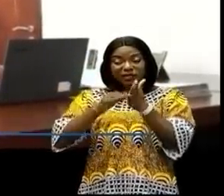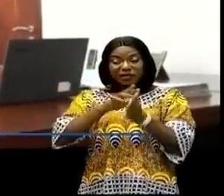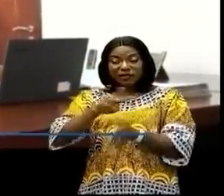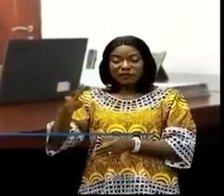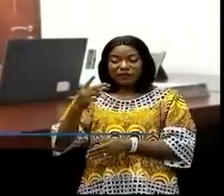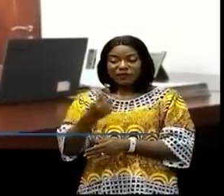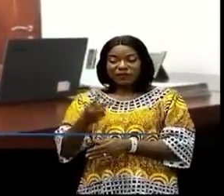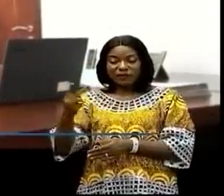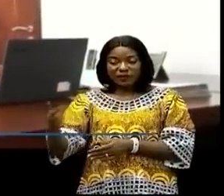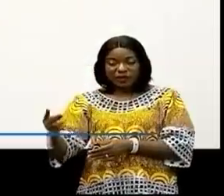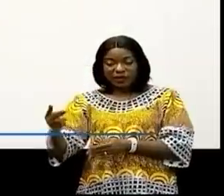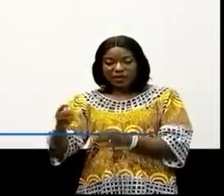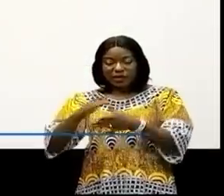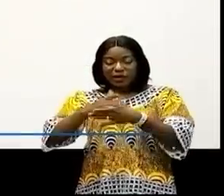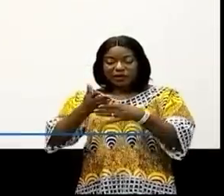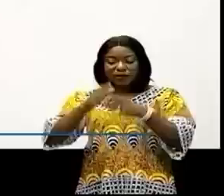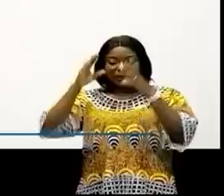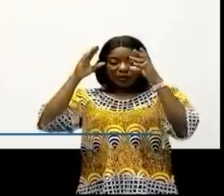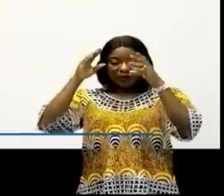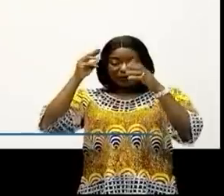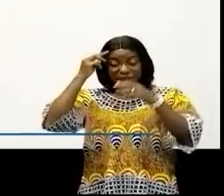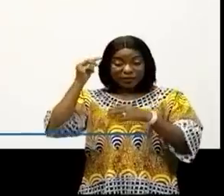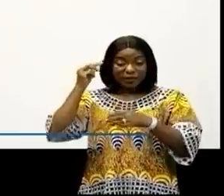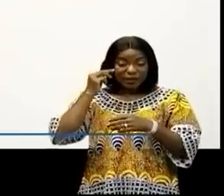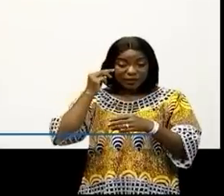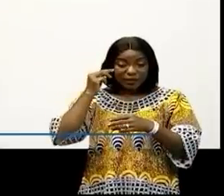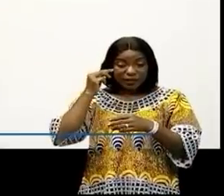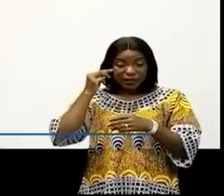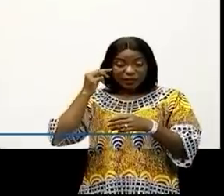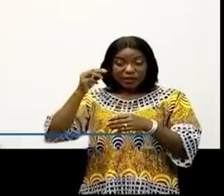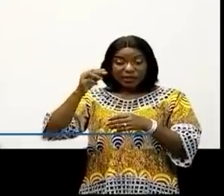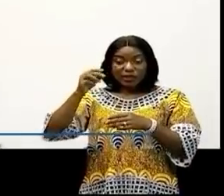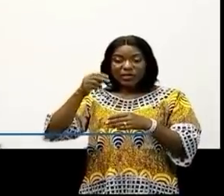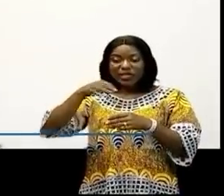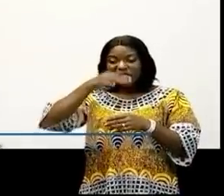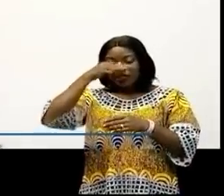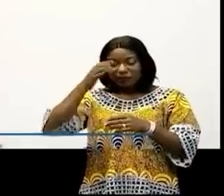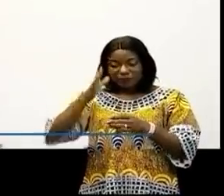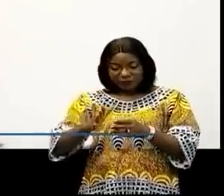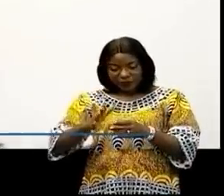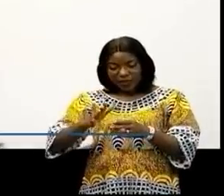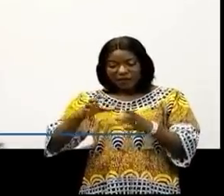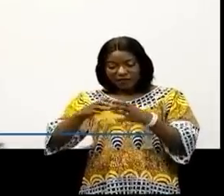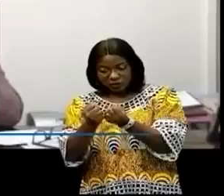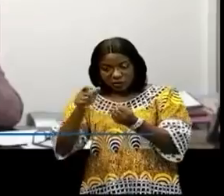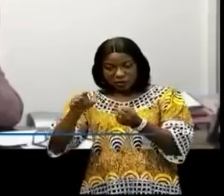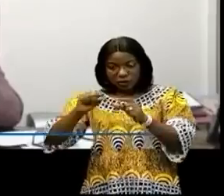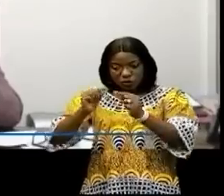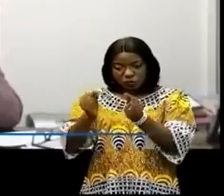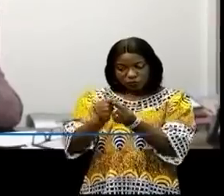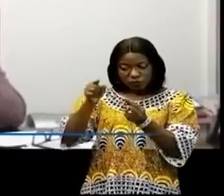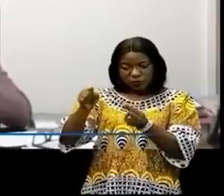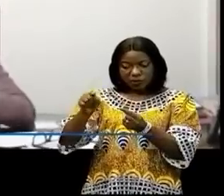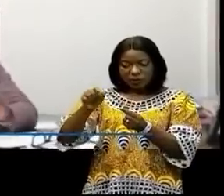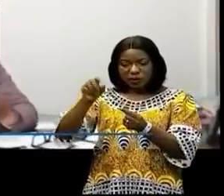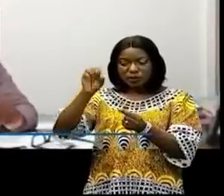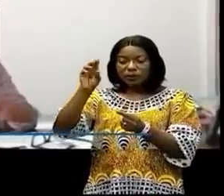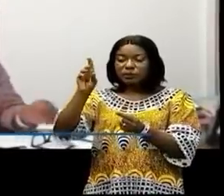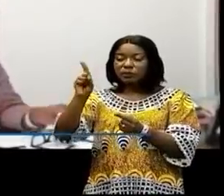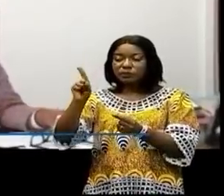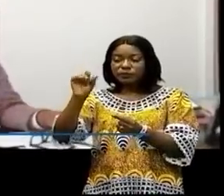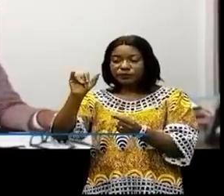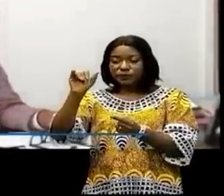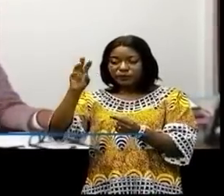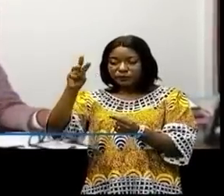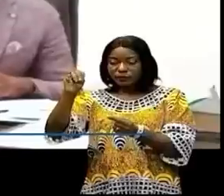le ministre des Hydrocarbures et les sociétés Geos Gemoid et Clay Hall Group DMCC dans le but de